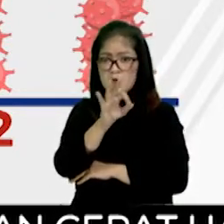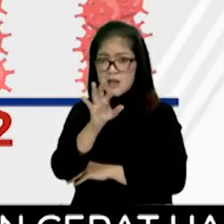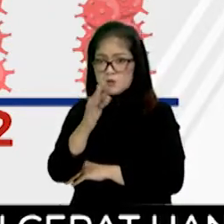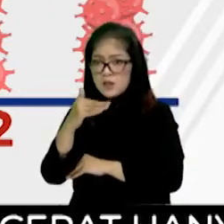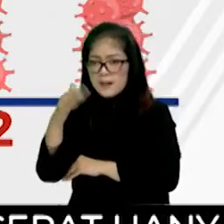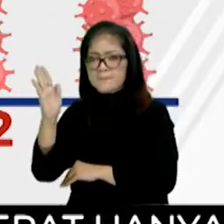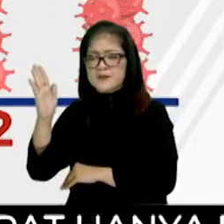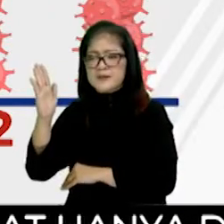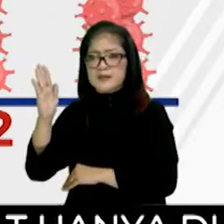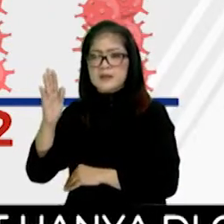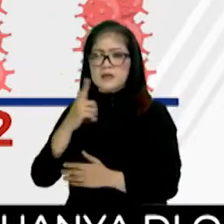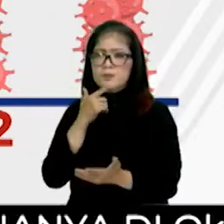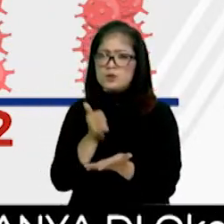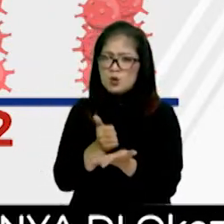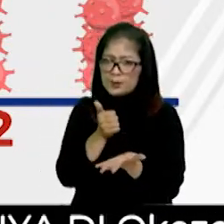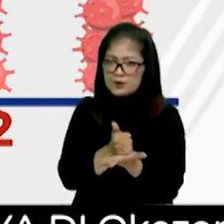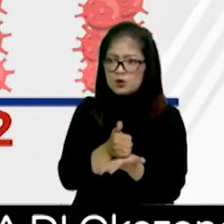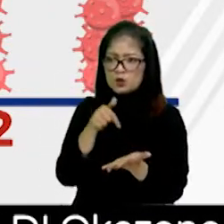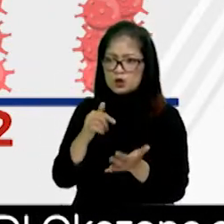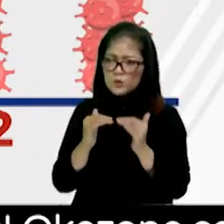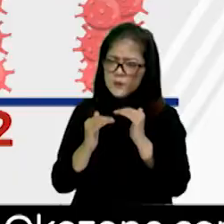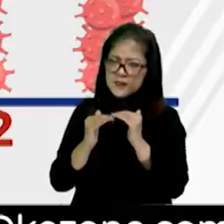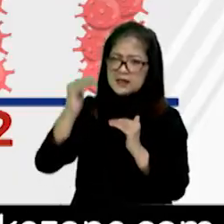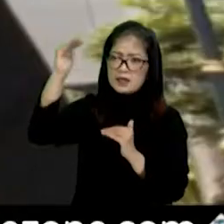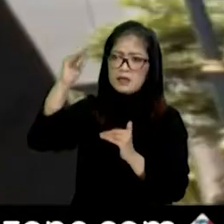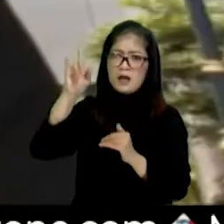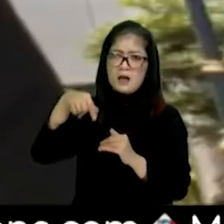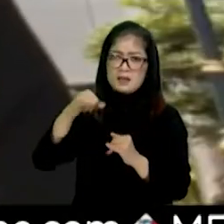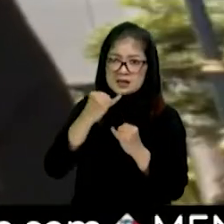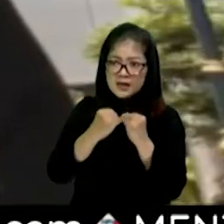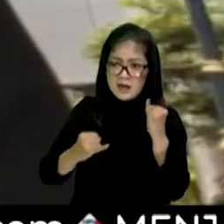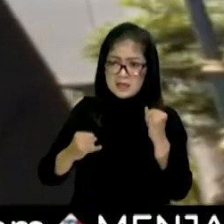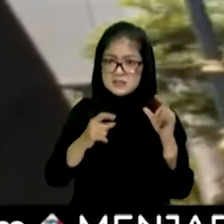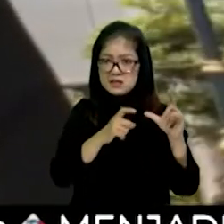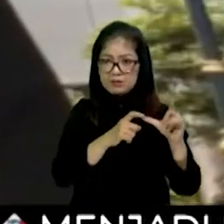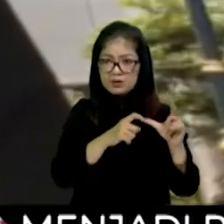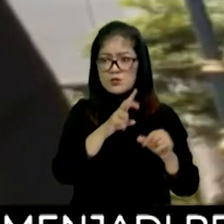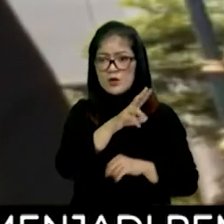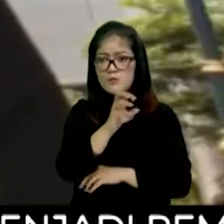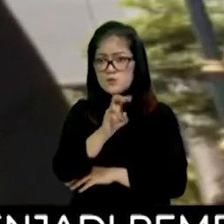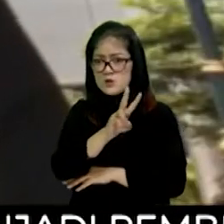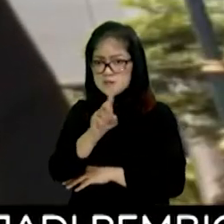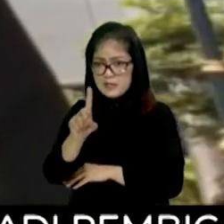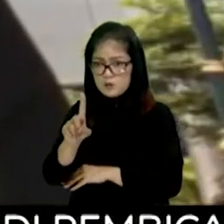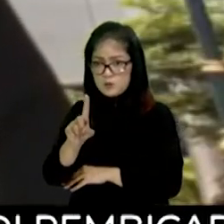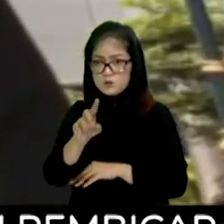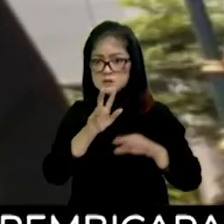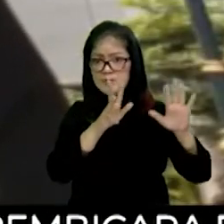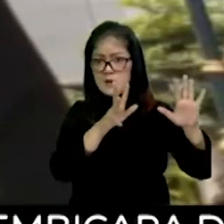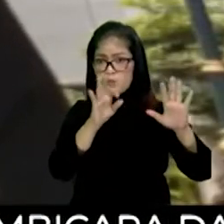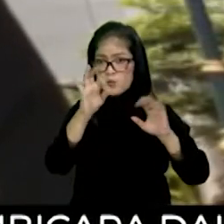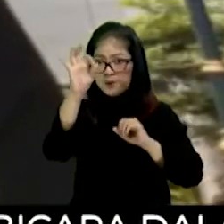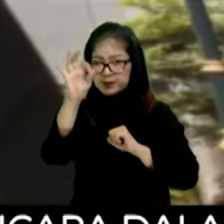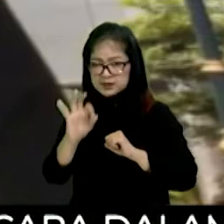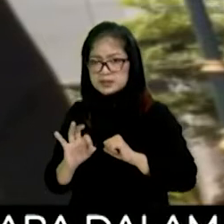tambahan kasus tertinggi sejak pertengahan September 2021. 90% orang yang terinfeksi itu tidak bergejala atau